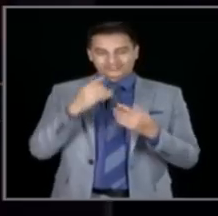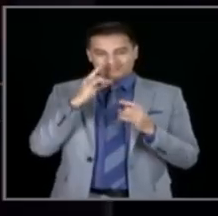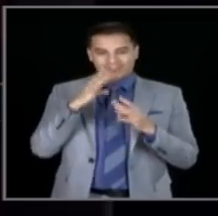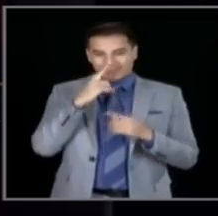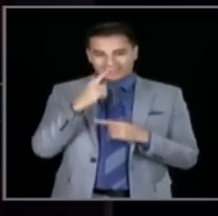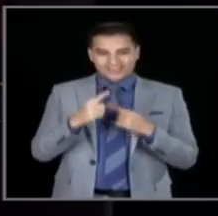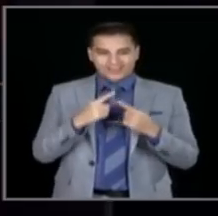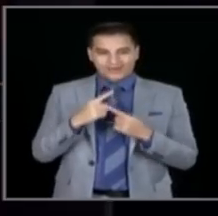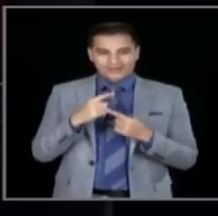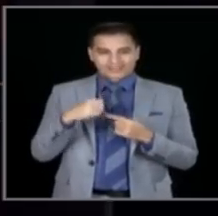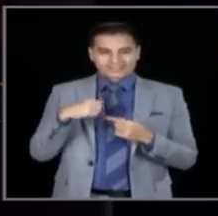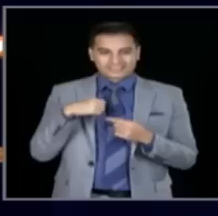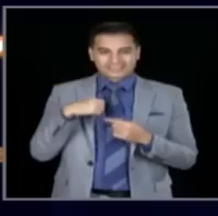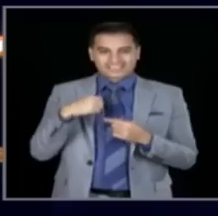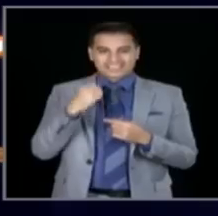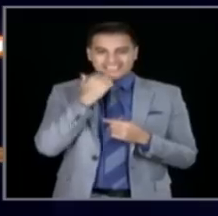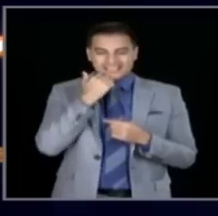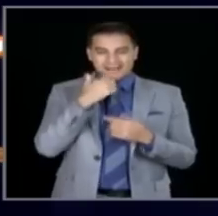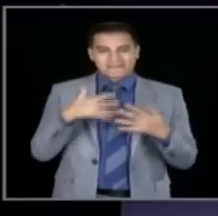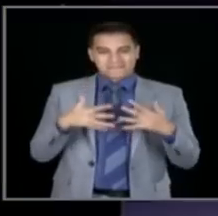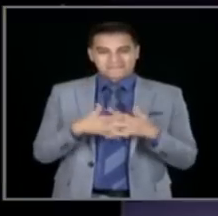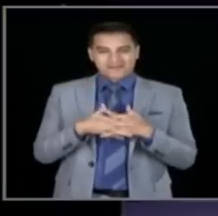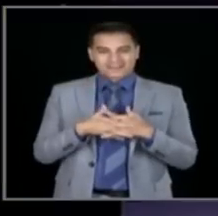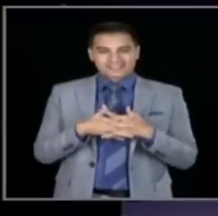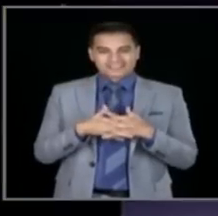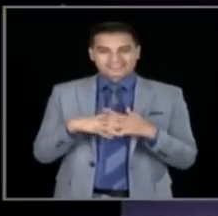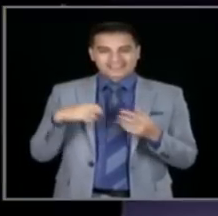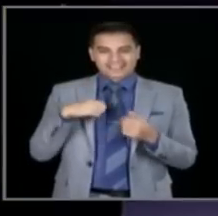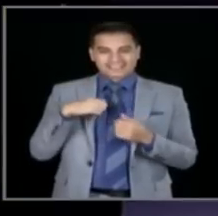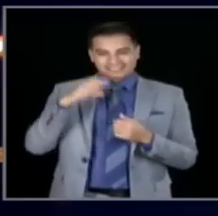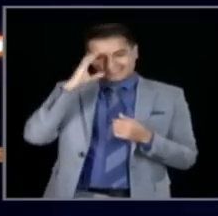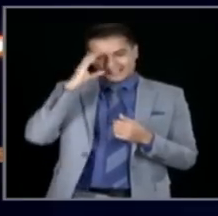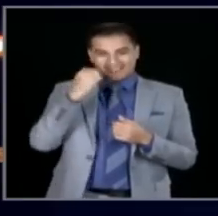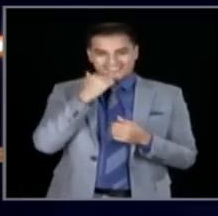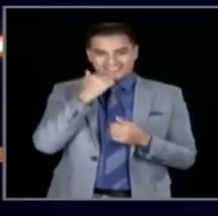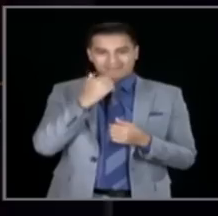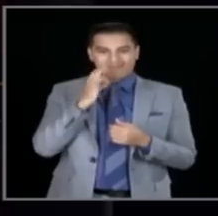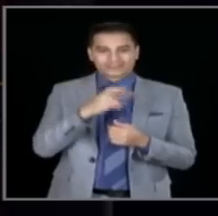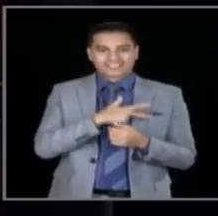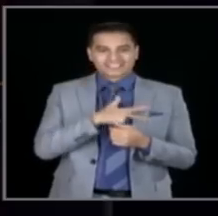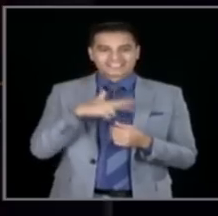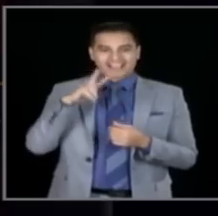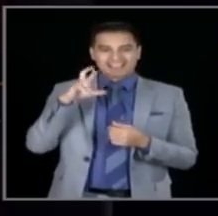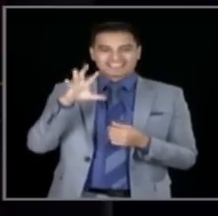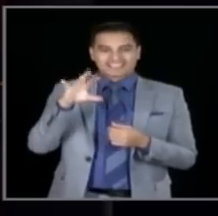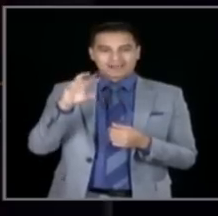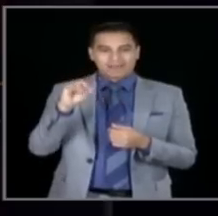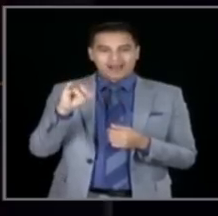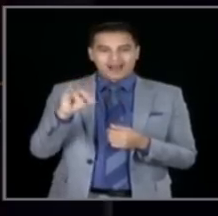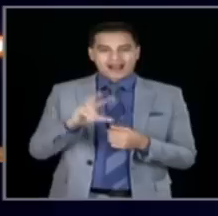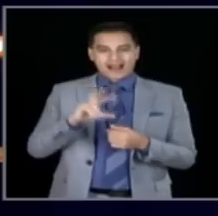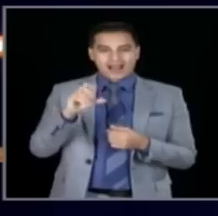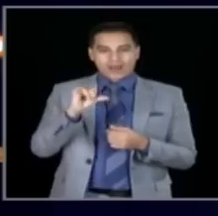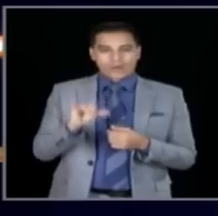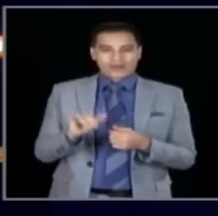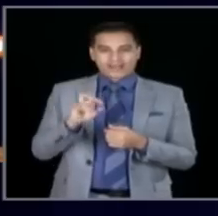بيننا زملكاويه واهلاويه مع بعض. كان ممكن نسميه الزمهلاويه بس احنا راحت مننا الزمهلاويه. اه ولكن